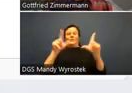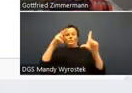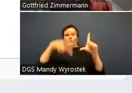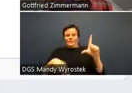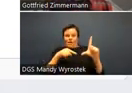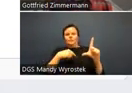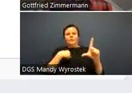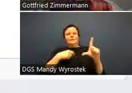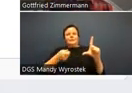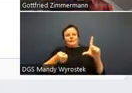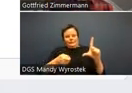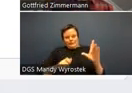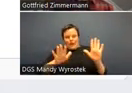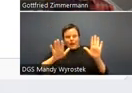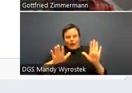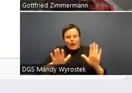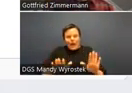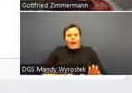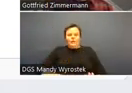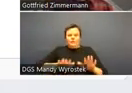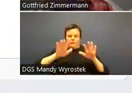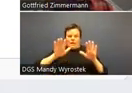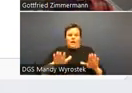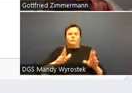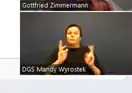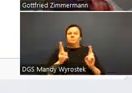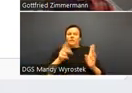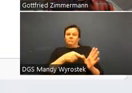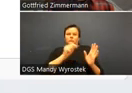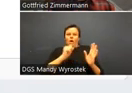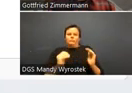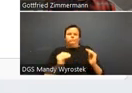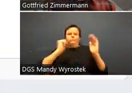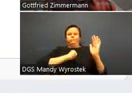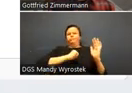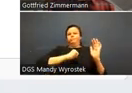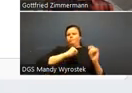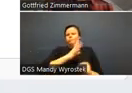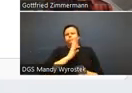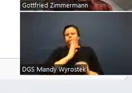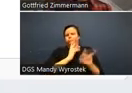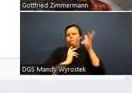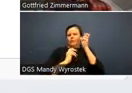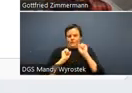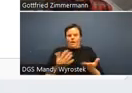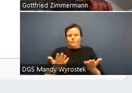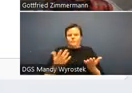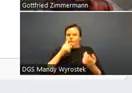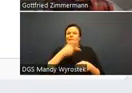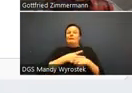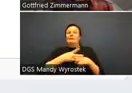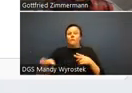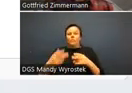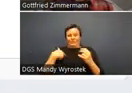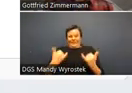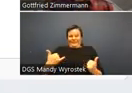mit der Tastatur mache, in Word oder auch mit der Maus, dann wird der Screenreader mir sagen, wo ich mich gerade